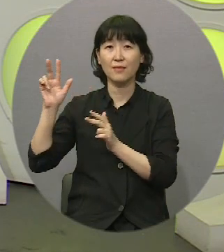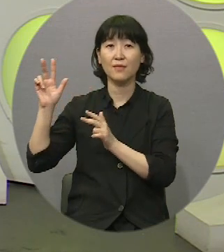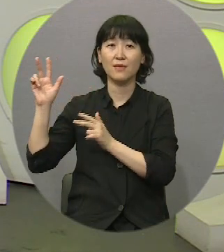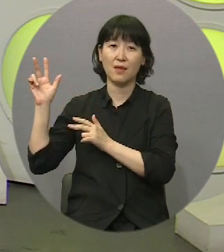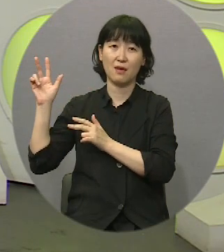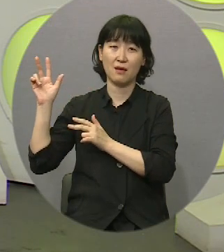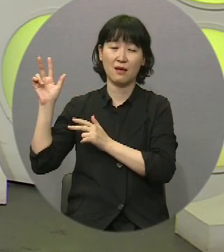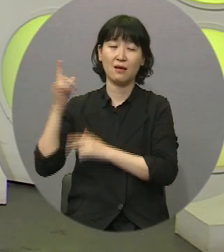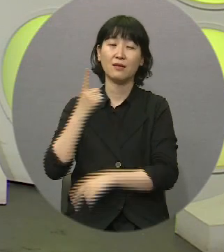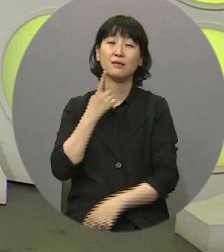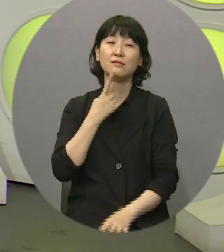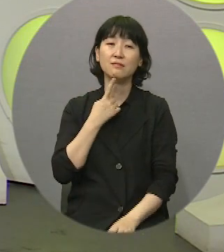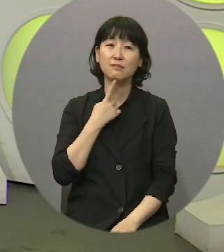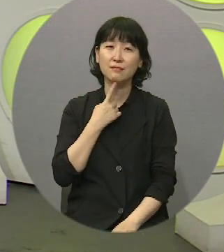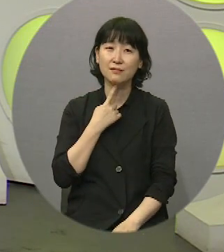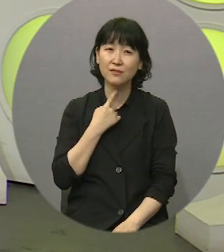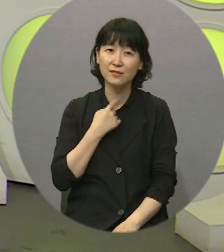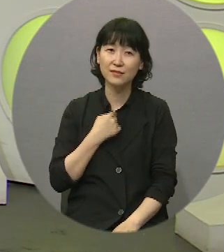맹세했었지